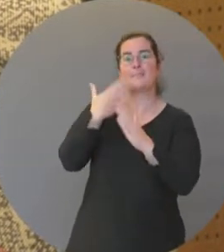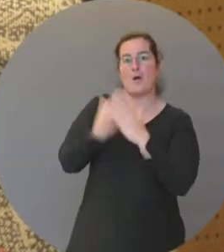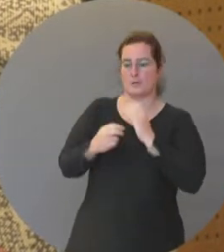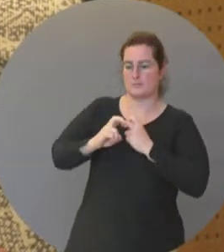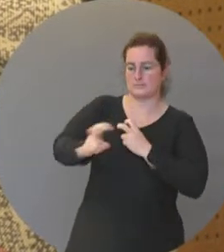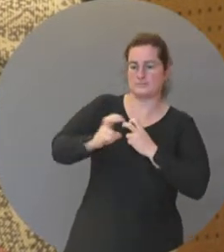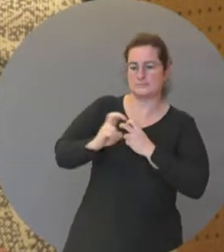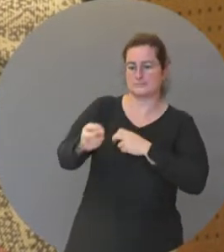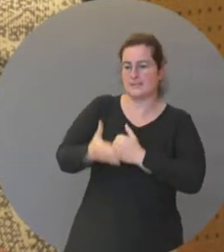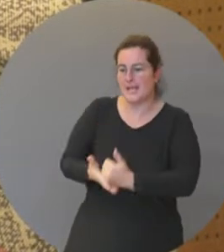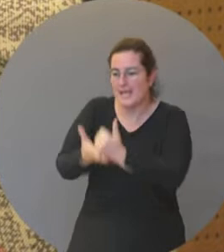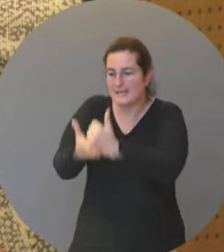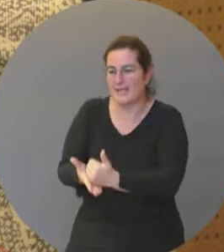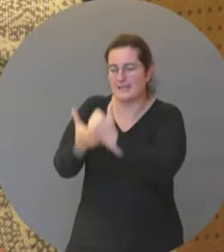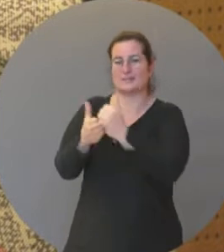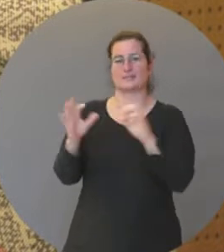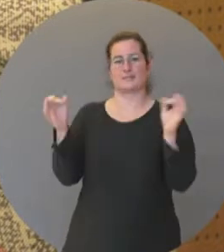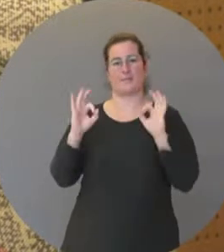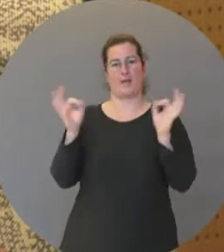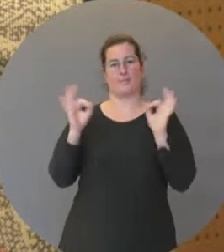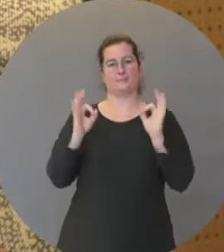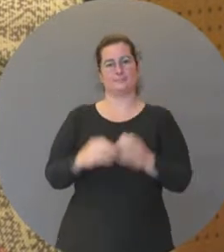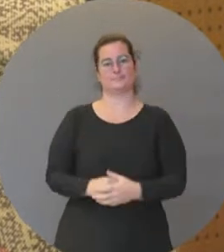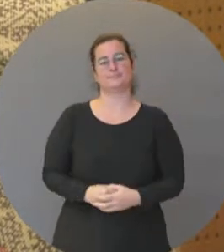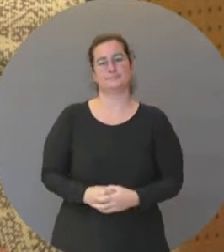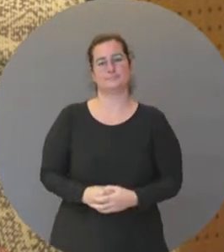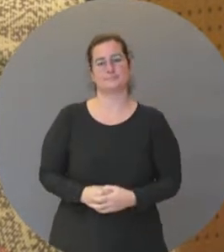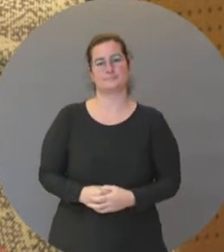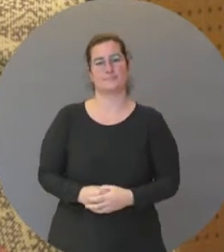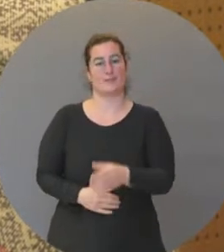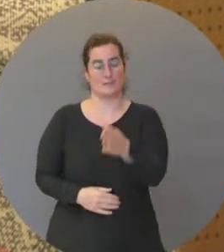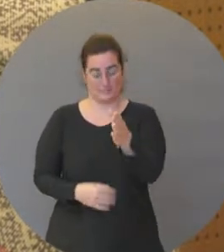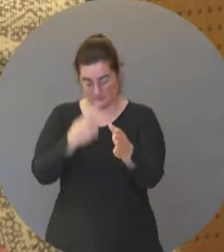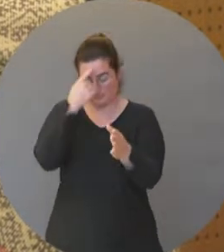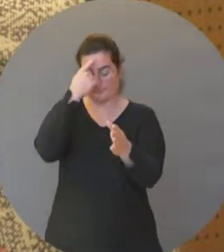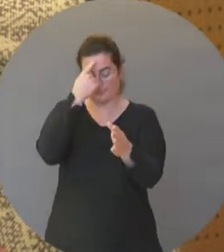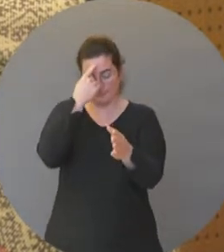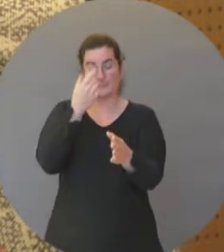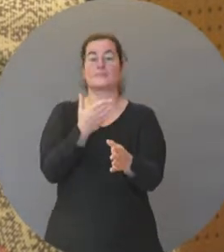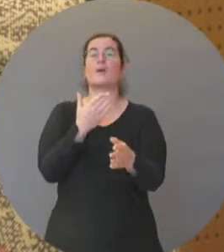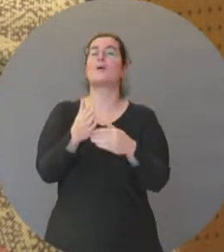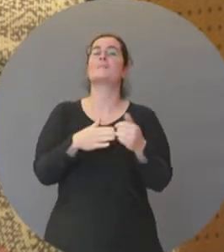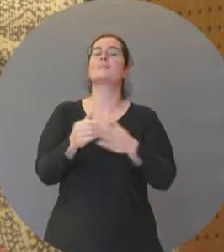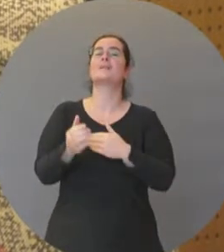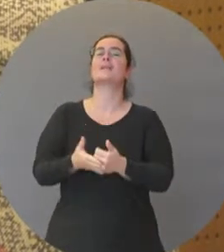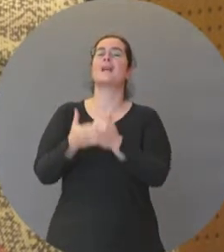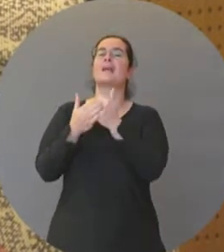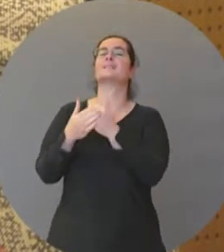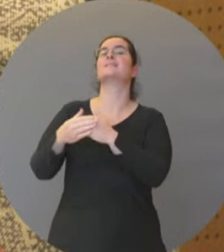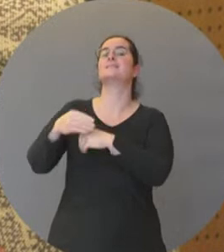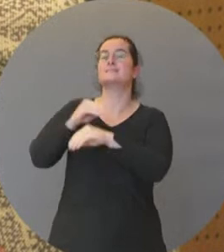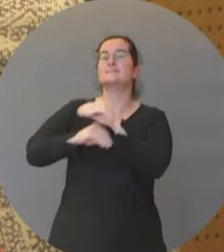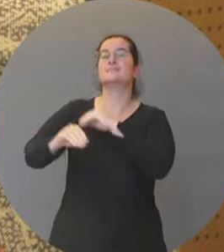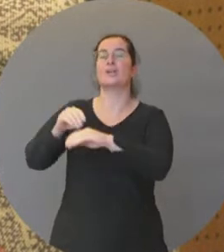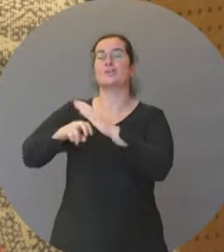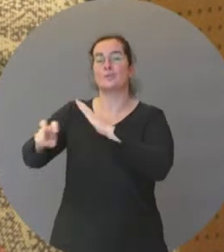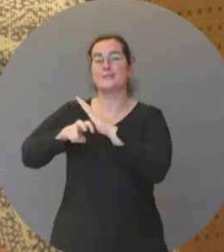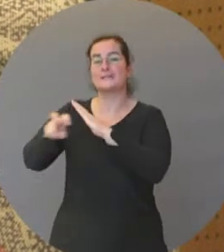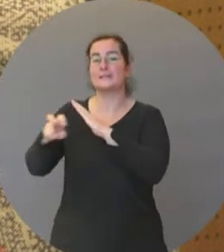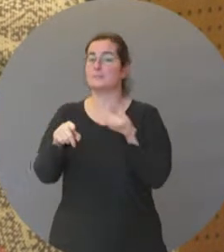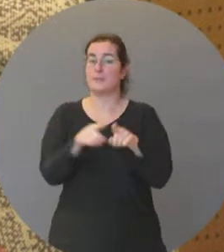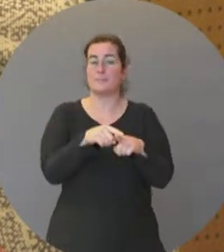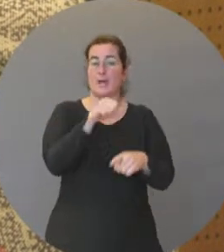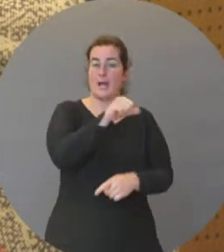d'accompagnement comme il l'aurait souhaité on peut faire le lien d'ailleurs le métier d'aide à domicile avec les aesh qui sont des métiers essentiels